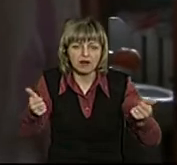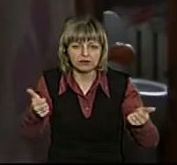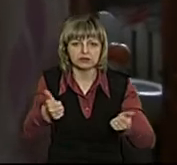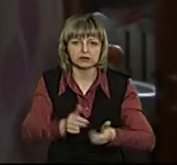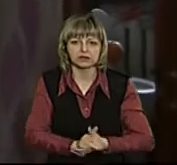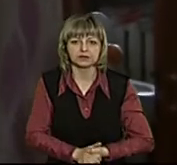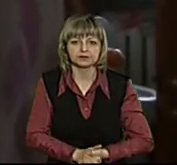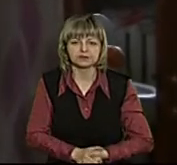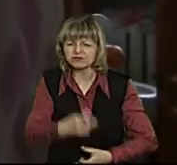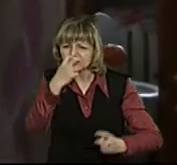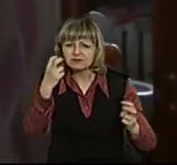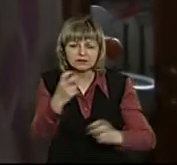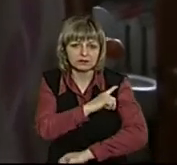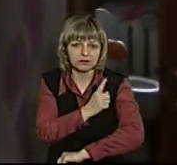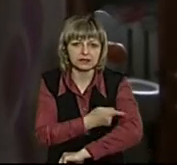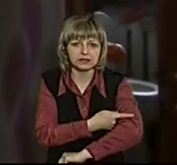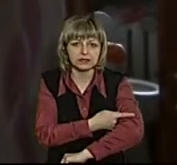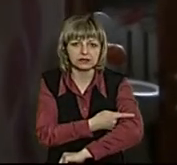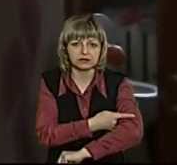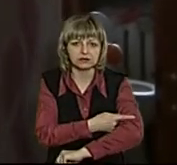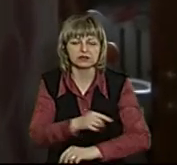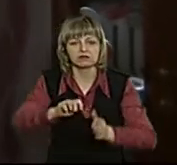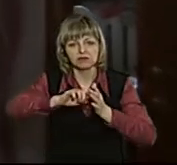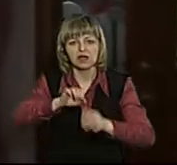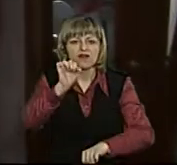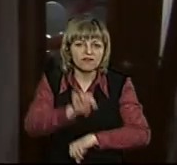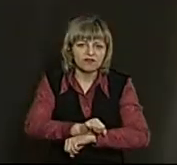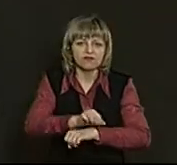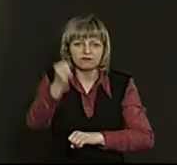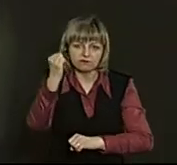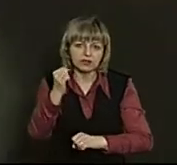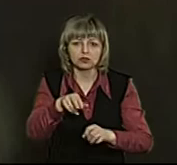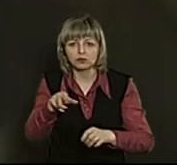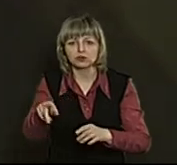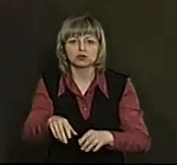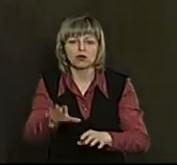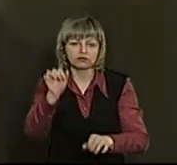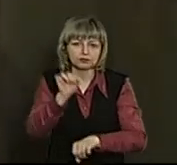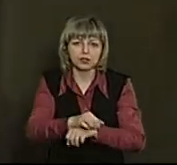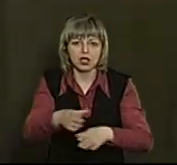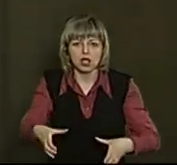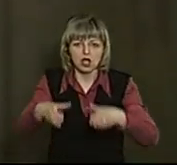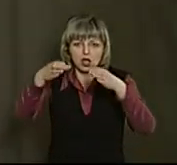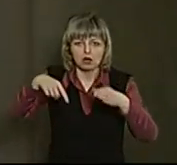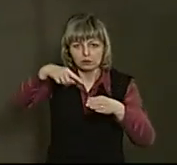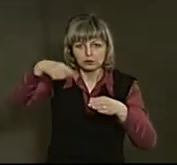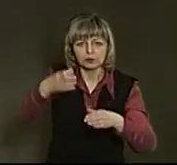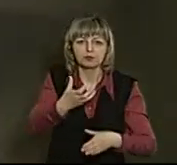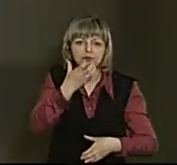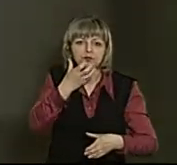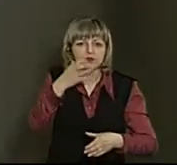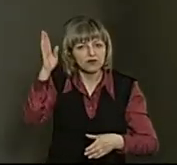Та жижа смерділа. Викрутив фазу і пішов виключати зразу в бойлера. То в бойлер так прикипів вилка